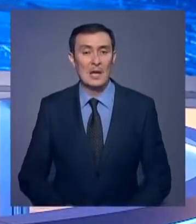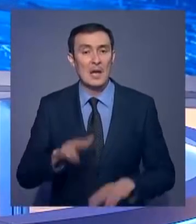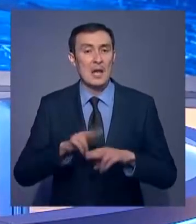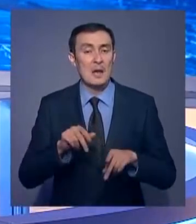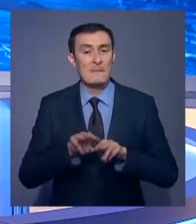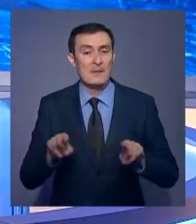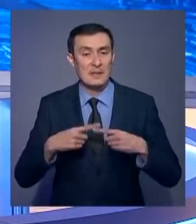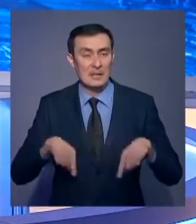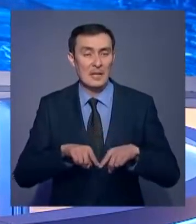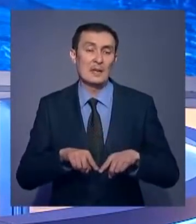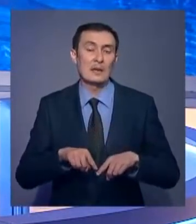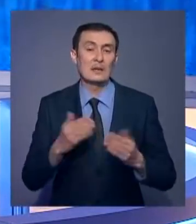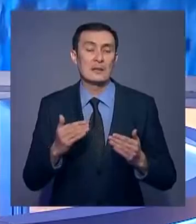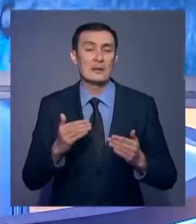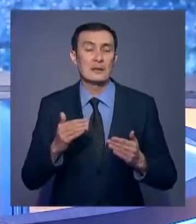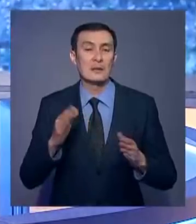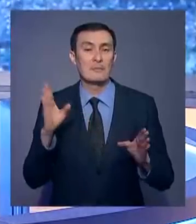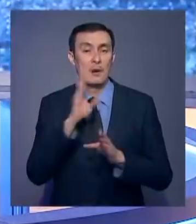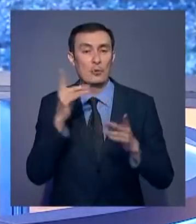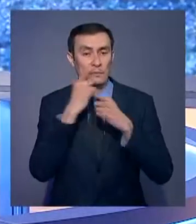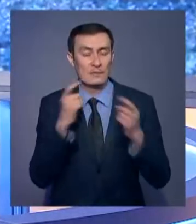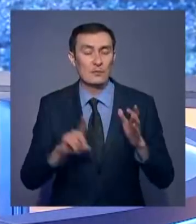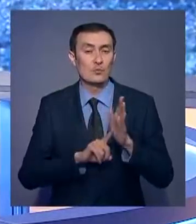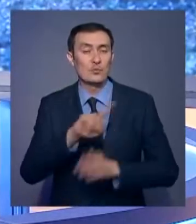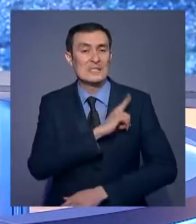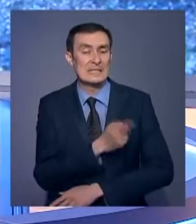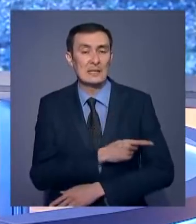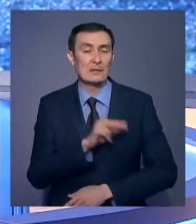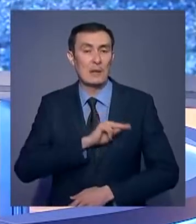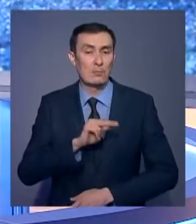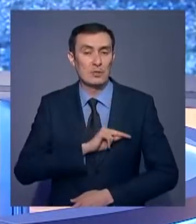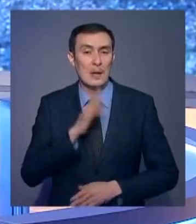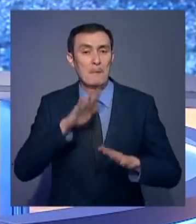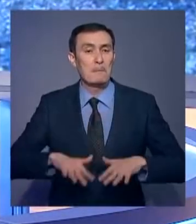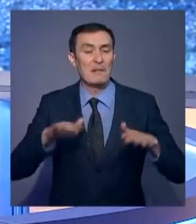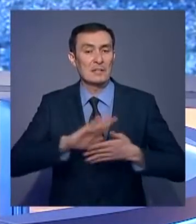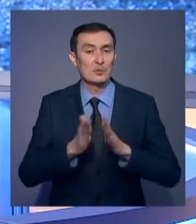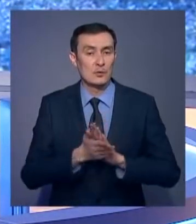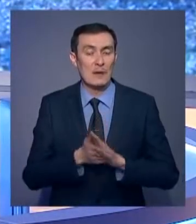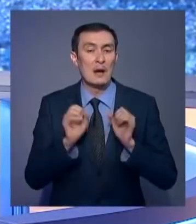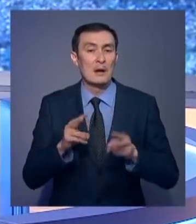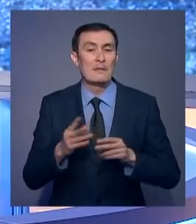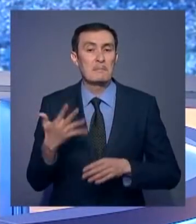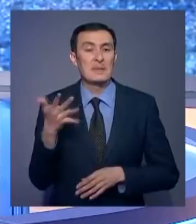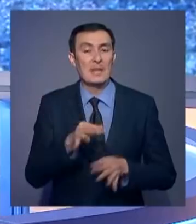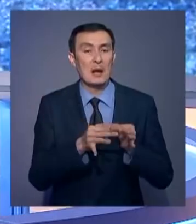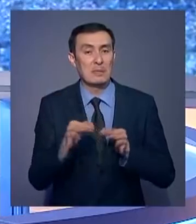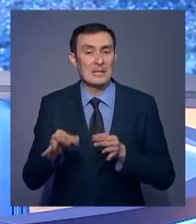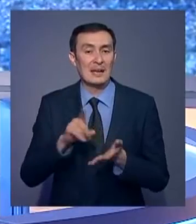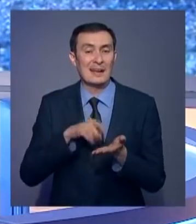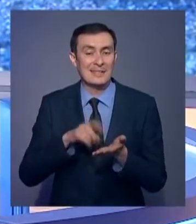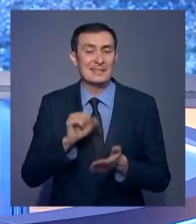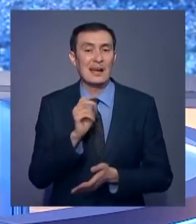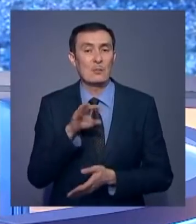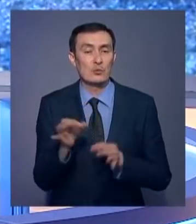МВД и Казгидромет перешли на усиленный режим работы в связи с паводковым сезоном. Наиболее сложная обстановка ожидается в 5 областях: в